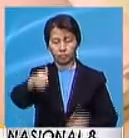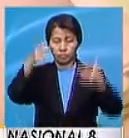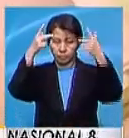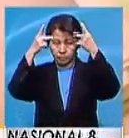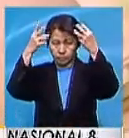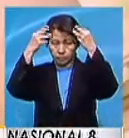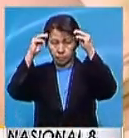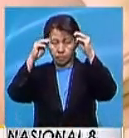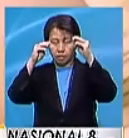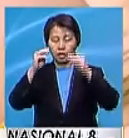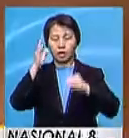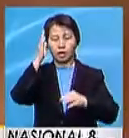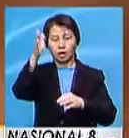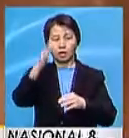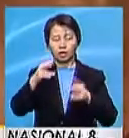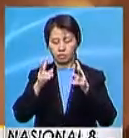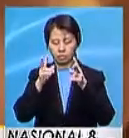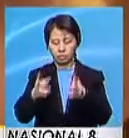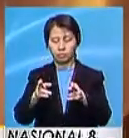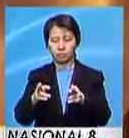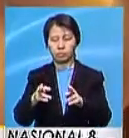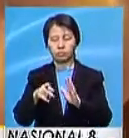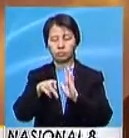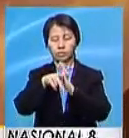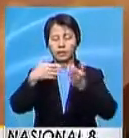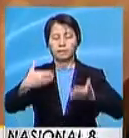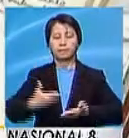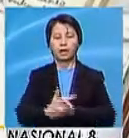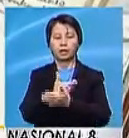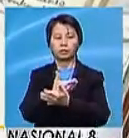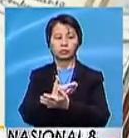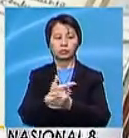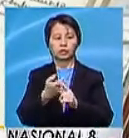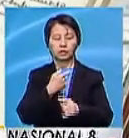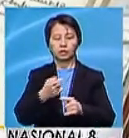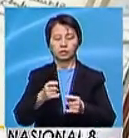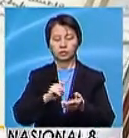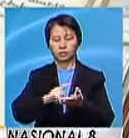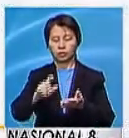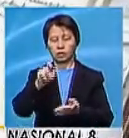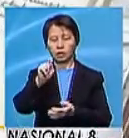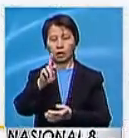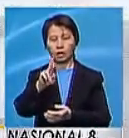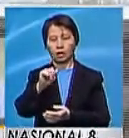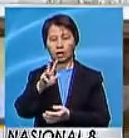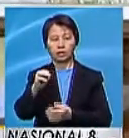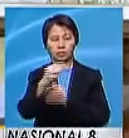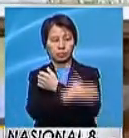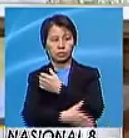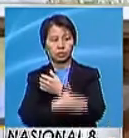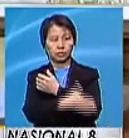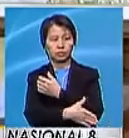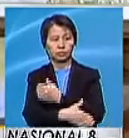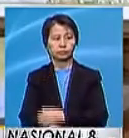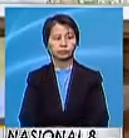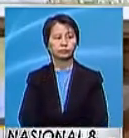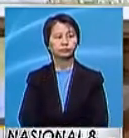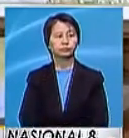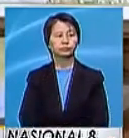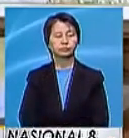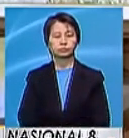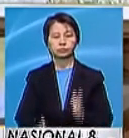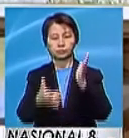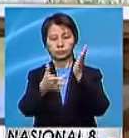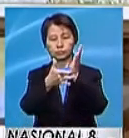Menteri dijadual melancarkan aplikasi baru yang diterbitkan Arkib Negara. Teknologi ini